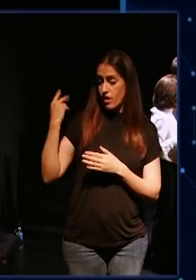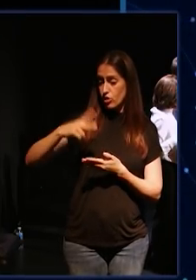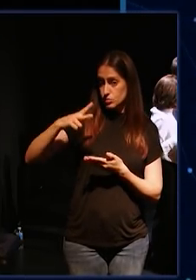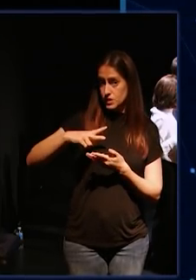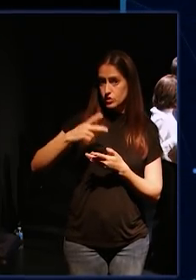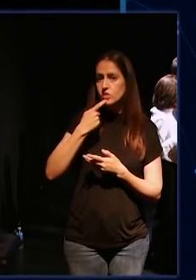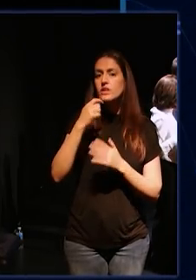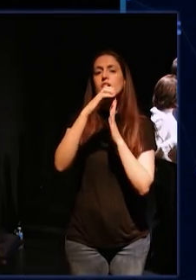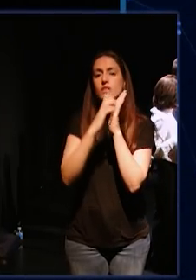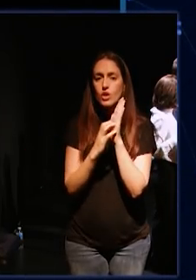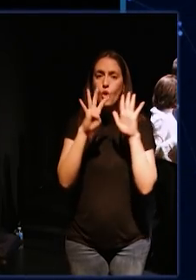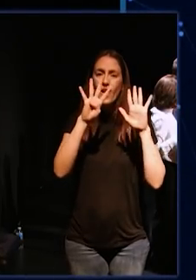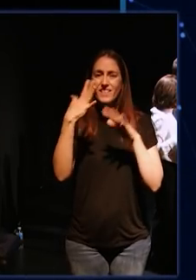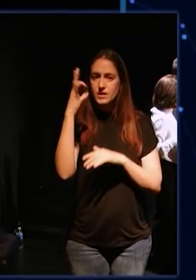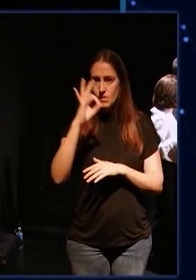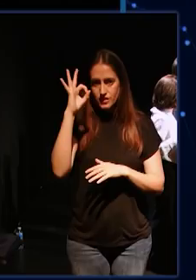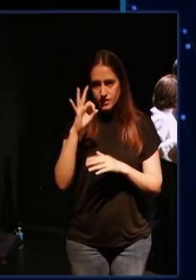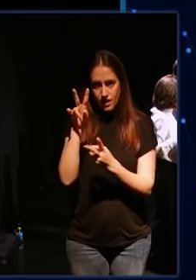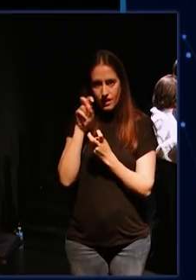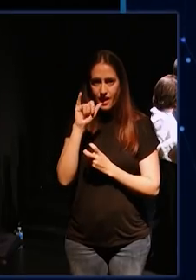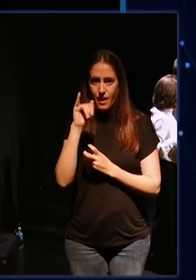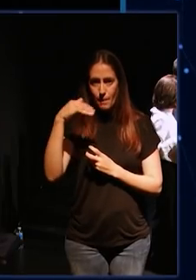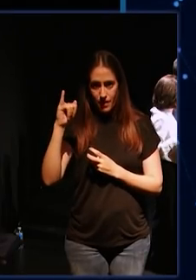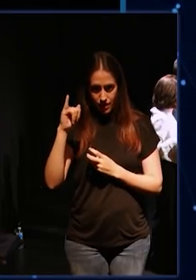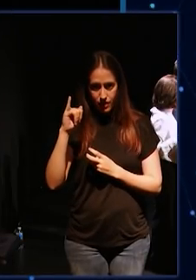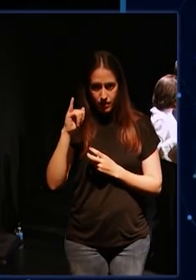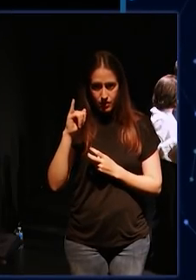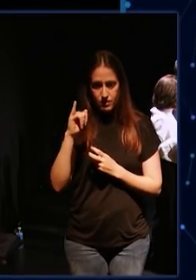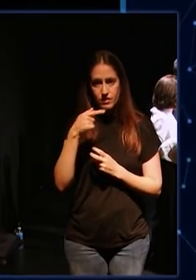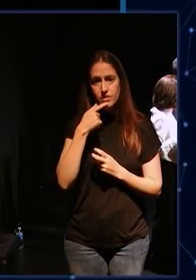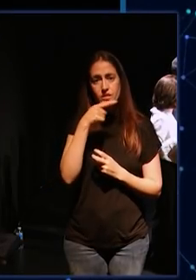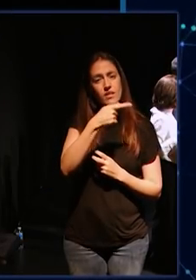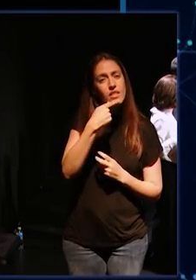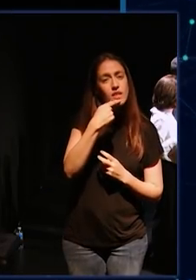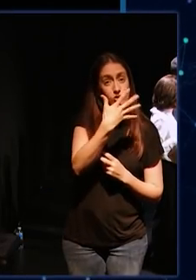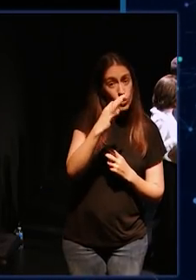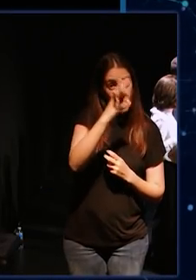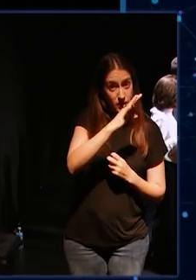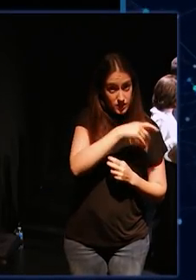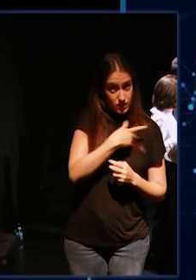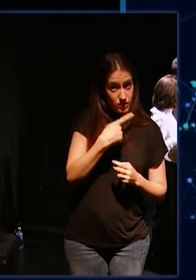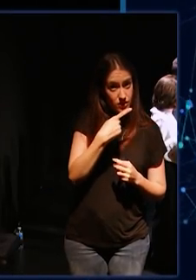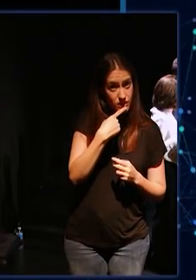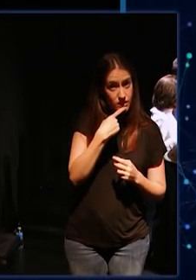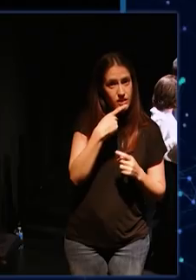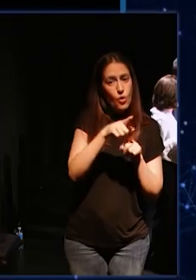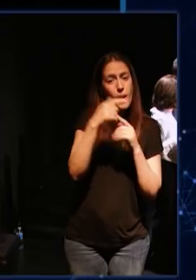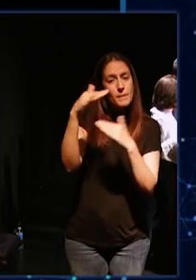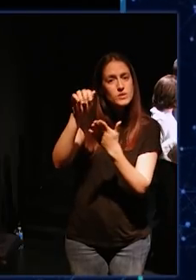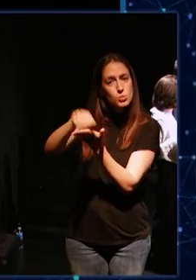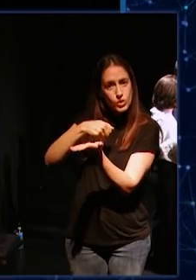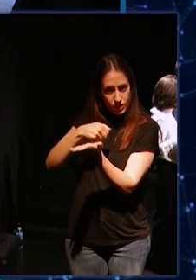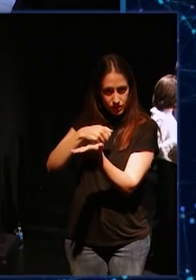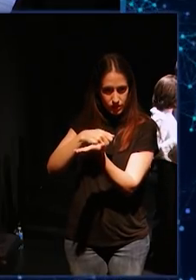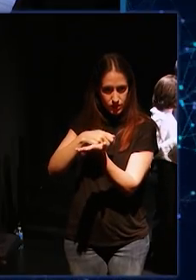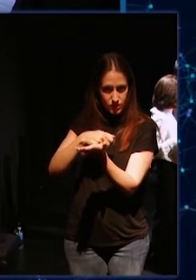reducció del 95% en l'IBI i un recàrrec, en aquest cas, el 50 que vostè deia, és el recàrrec que podríem aplicar en pisos buits de gran